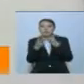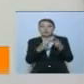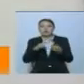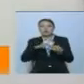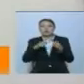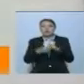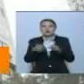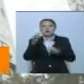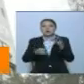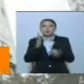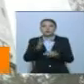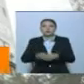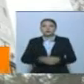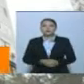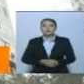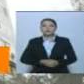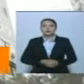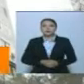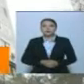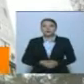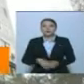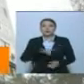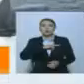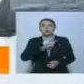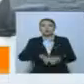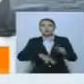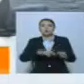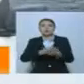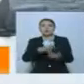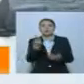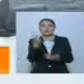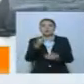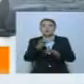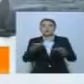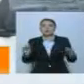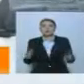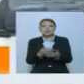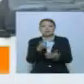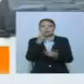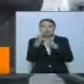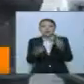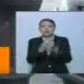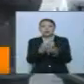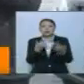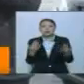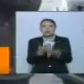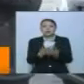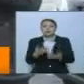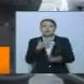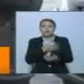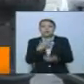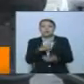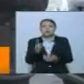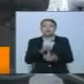мәселелер қаралатын болады. Қайтыс болған балалардың әкесі улы заттардың әлі күнге дейін нарықта ашық сатылып жатқандығын айтып алаңдаушылық